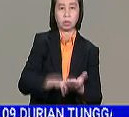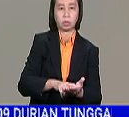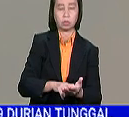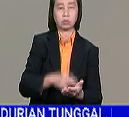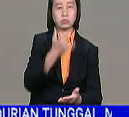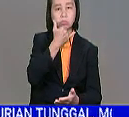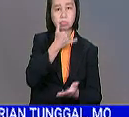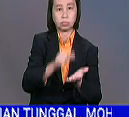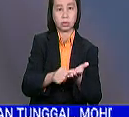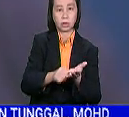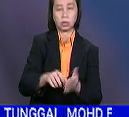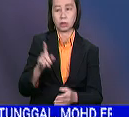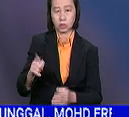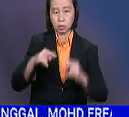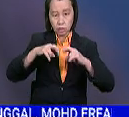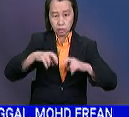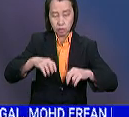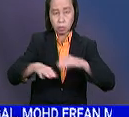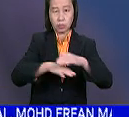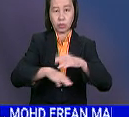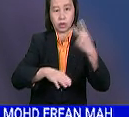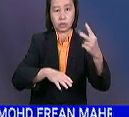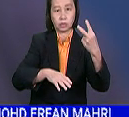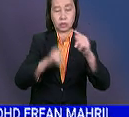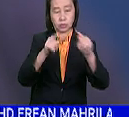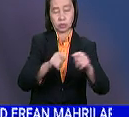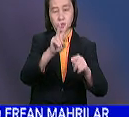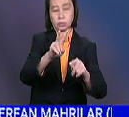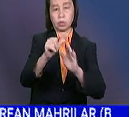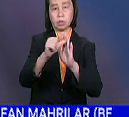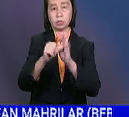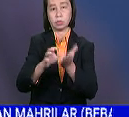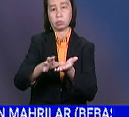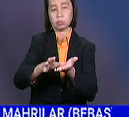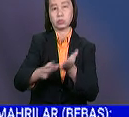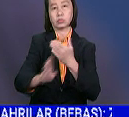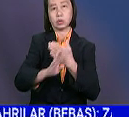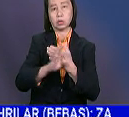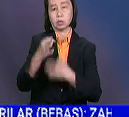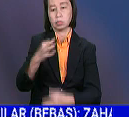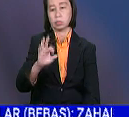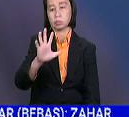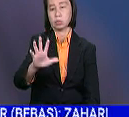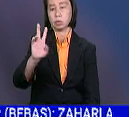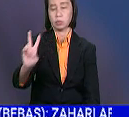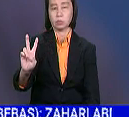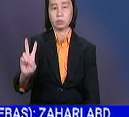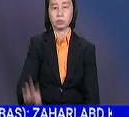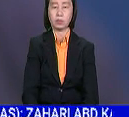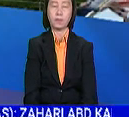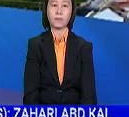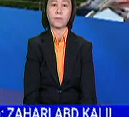kesalahan dadah cash disia-sia di bawah section 12 kurungan dua atau dadah berbahaya 1952